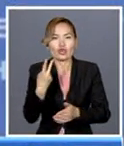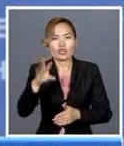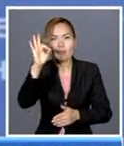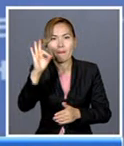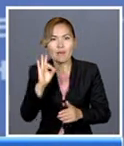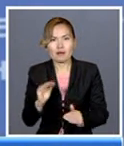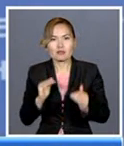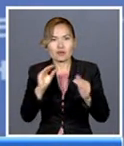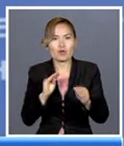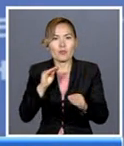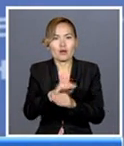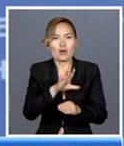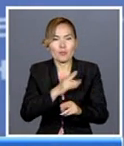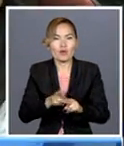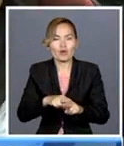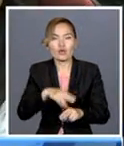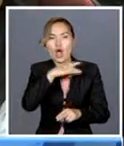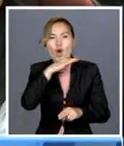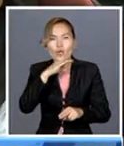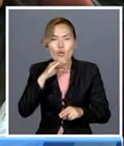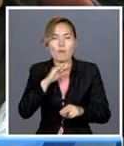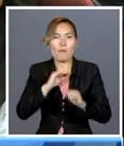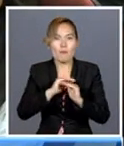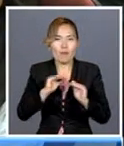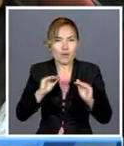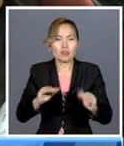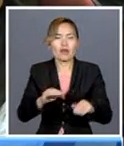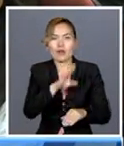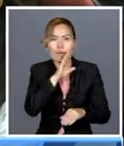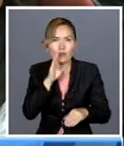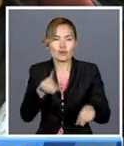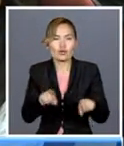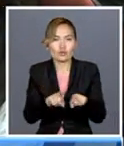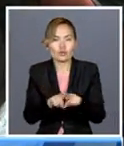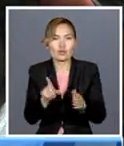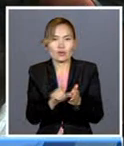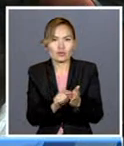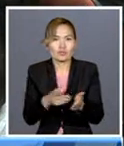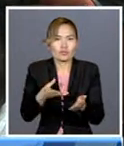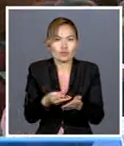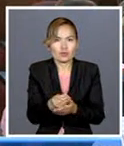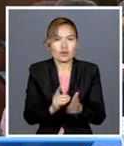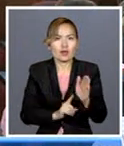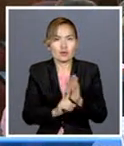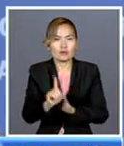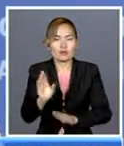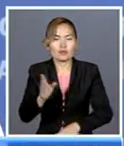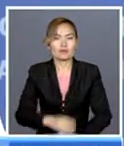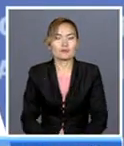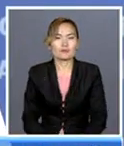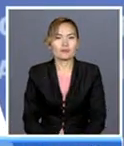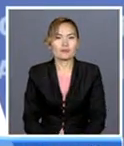көмек балалар жәрдемақысы мен көпбалалы отбасыға берілетін жәрдемақы болса, келер жылдан біріктіріліп төленеді. Бірінші